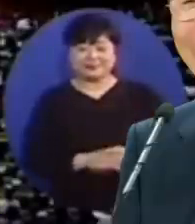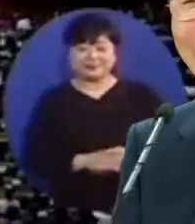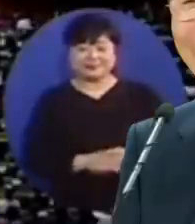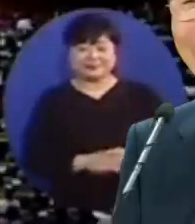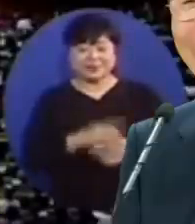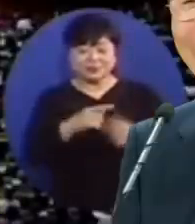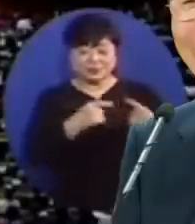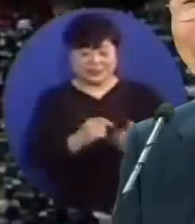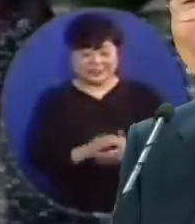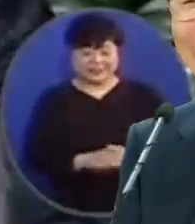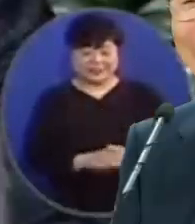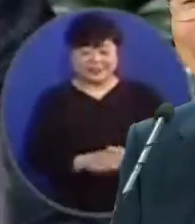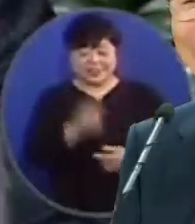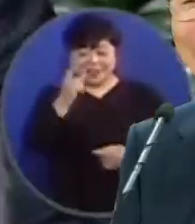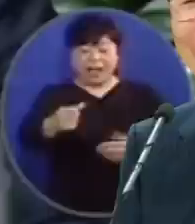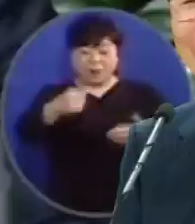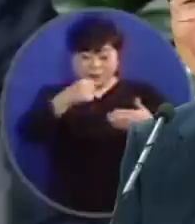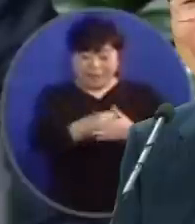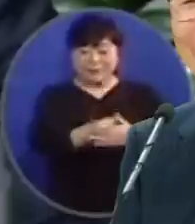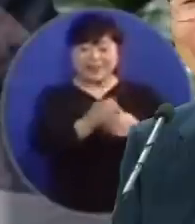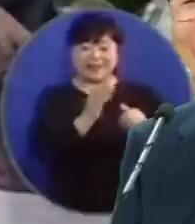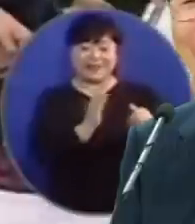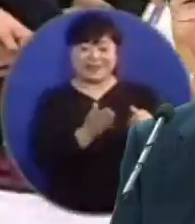한번 따라 읽어주십시오. 강하고 담대하라.